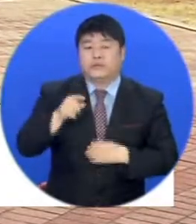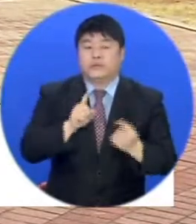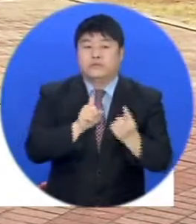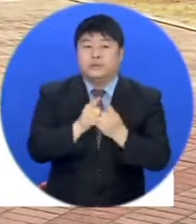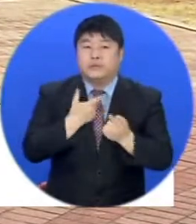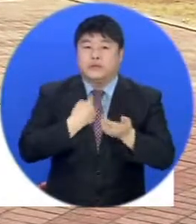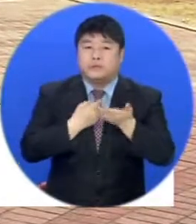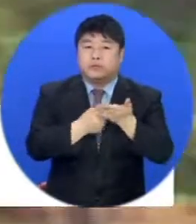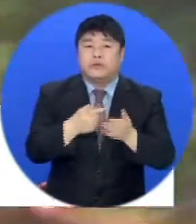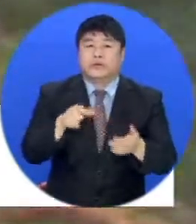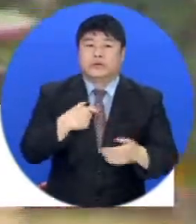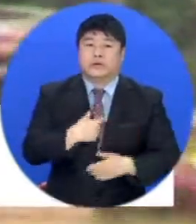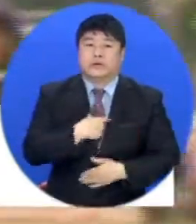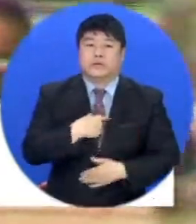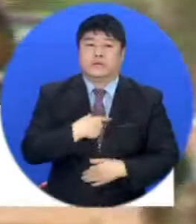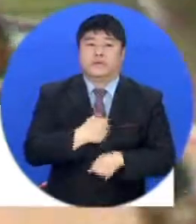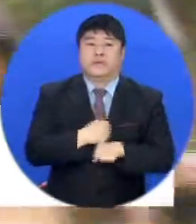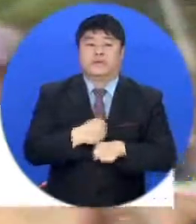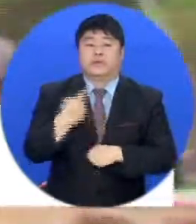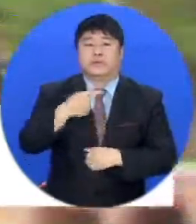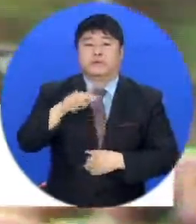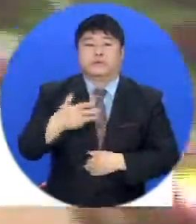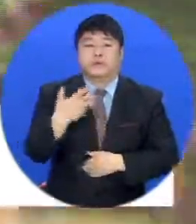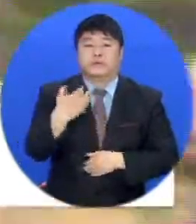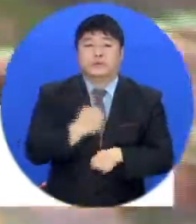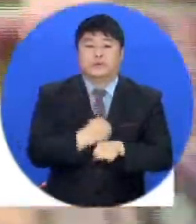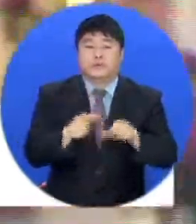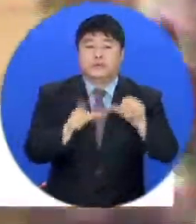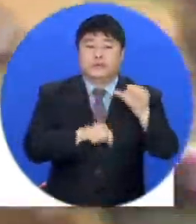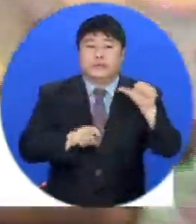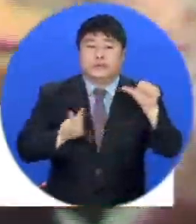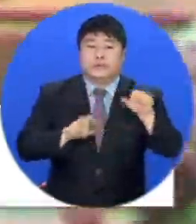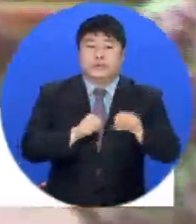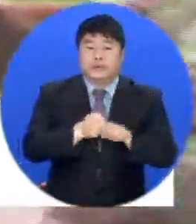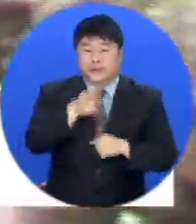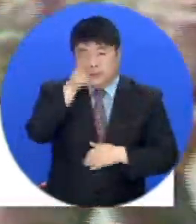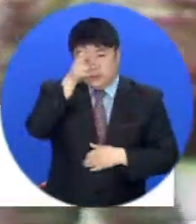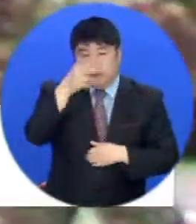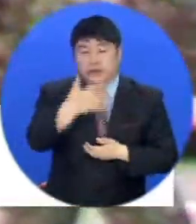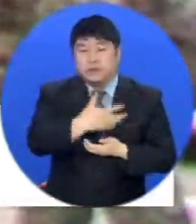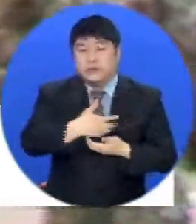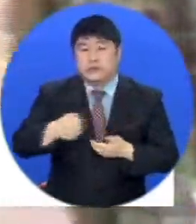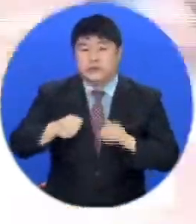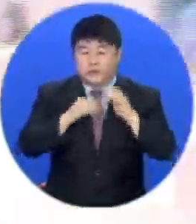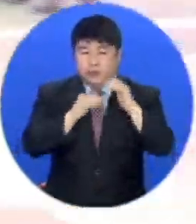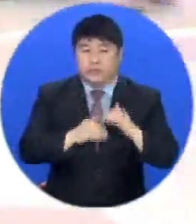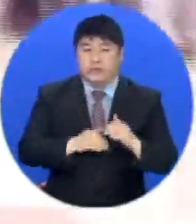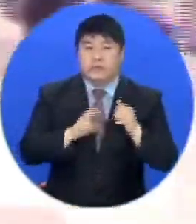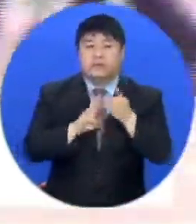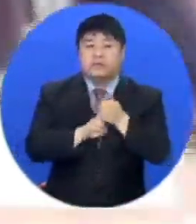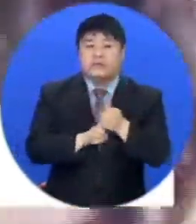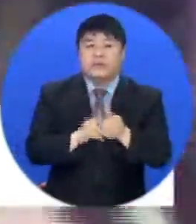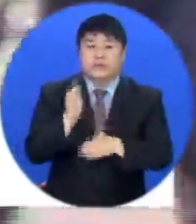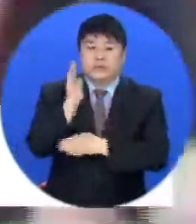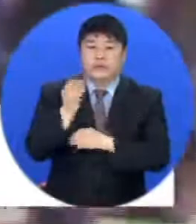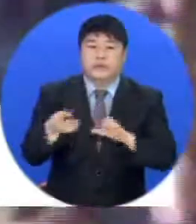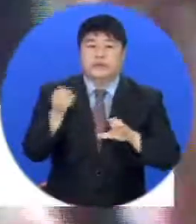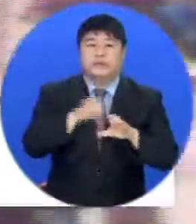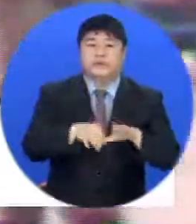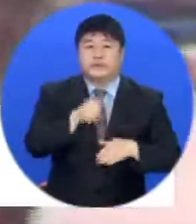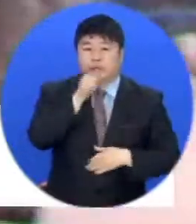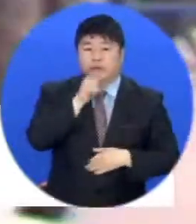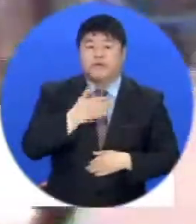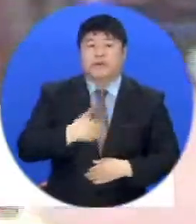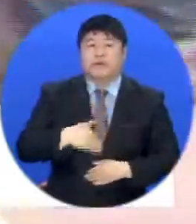거부했다는 내용과 1980년 5월 21일 경찰의 철수 과정에 숨겨진 이야기 등이 담겨 있는 것으로